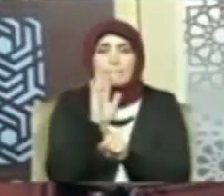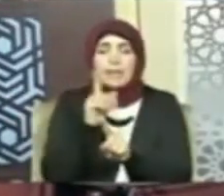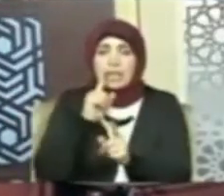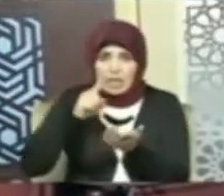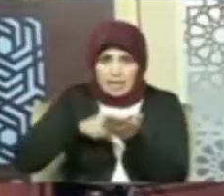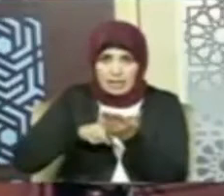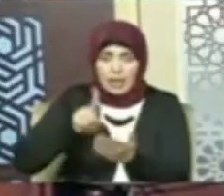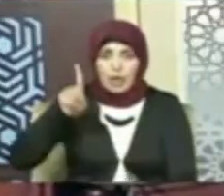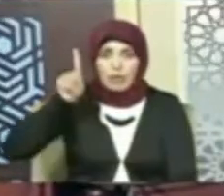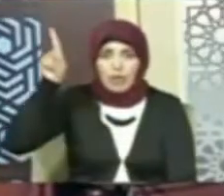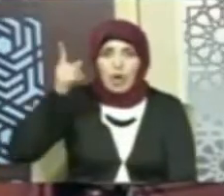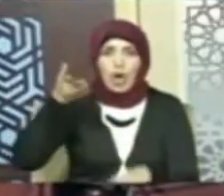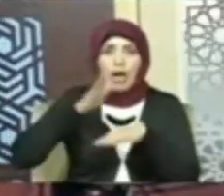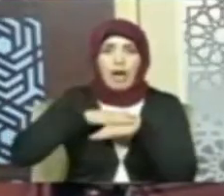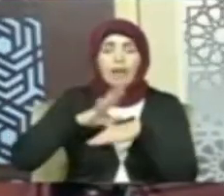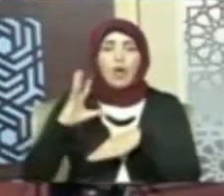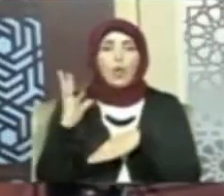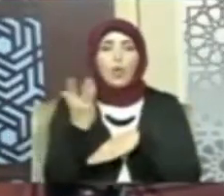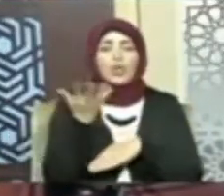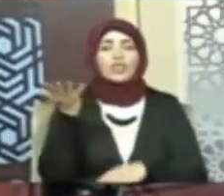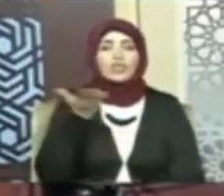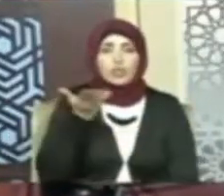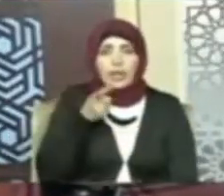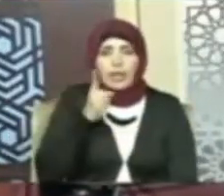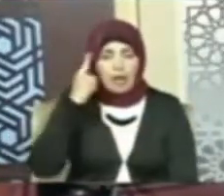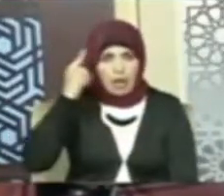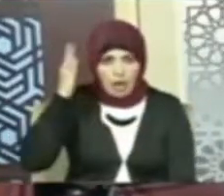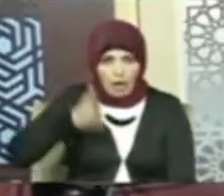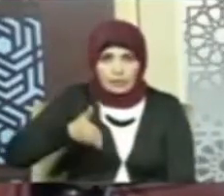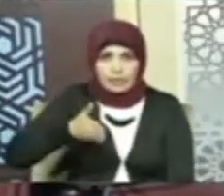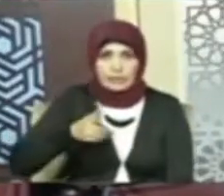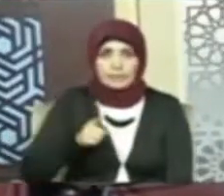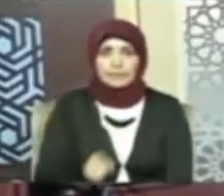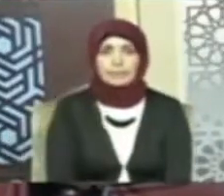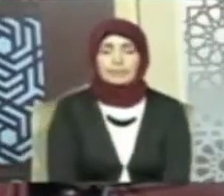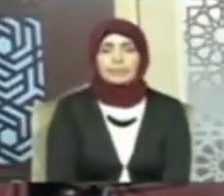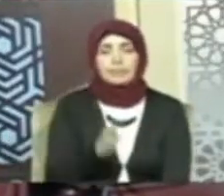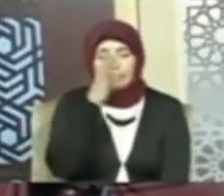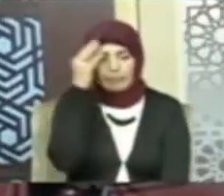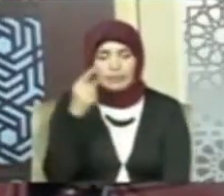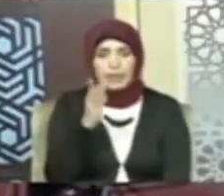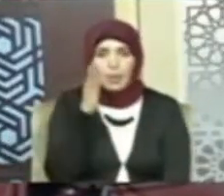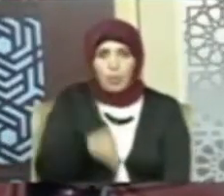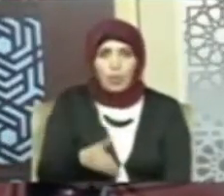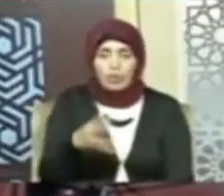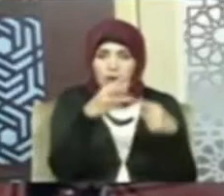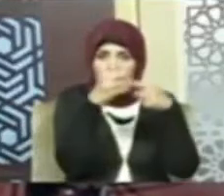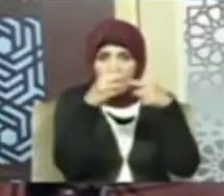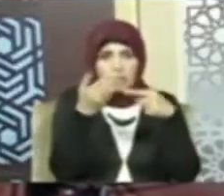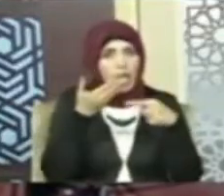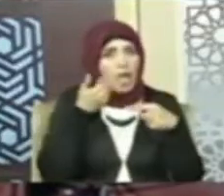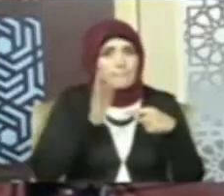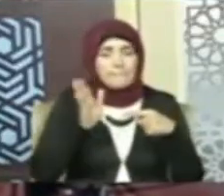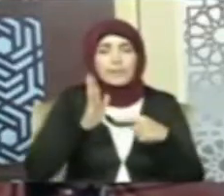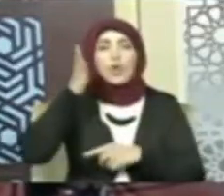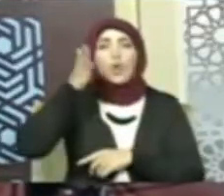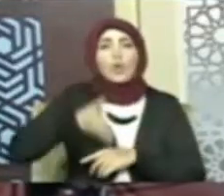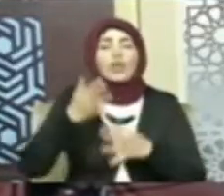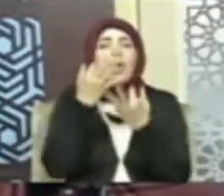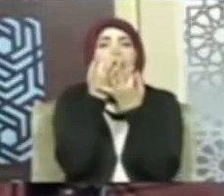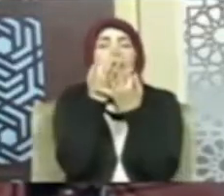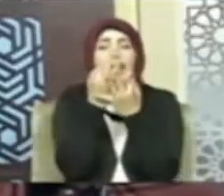قدير، وغيرك قدراته ناقصة، القدرة الكاملة لله